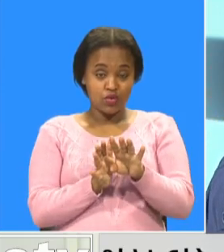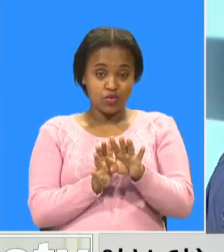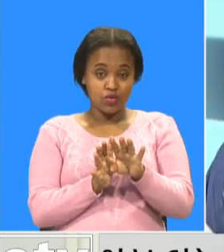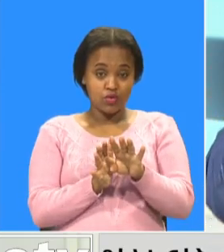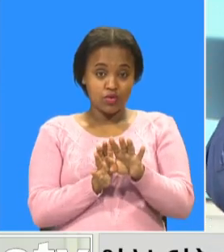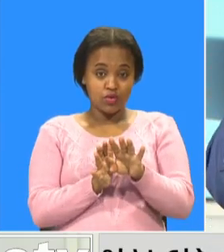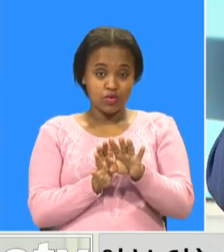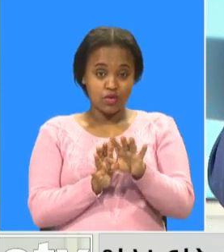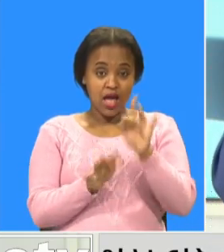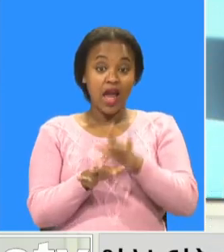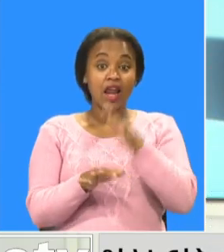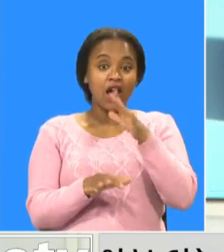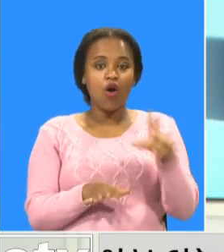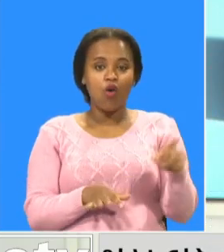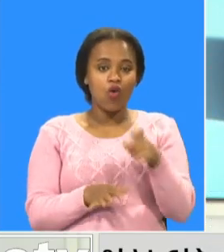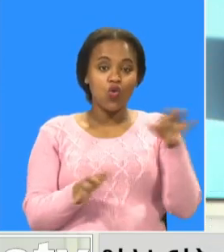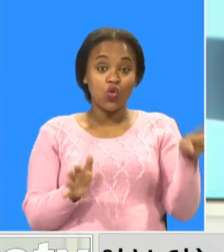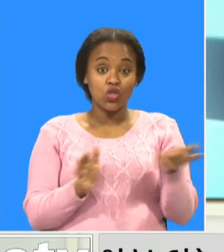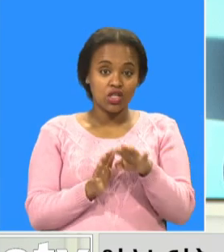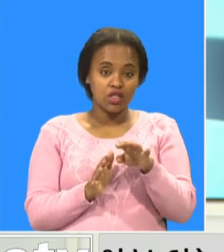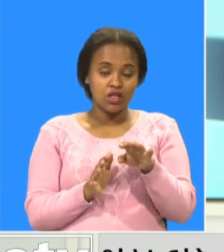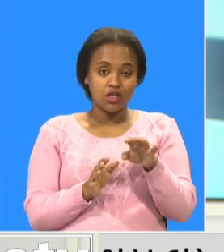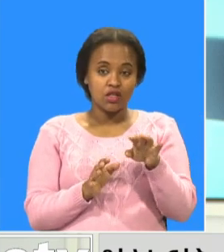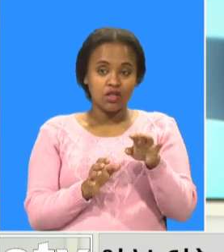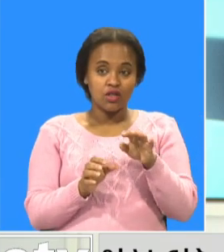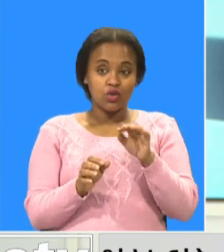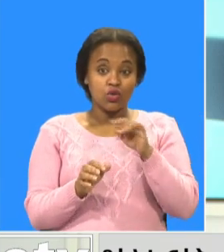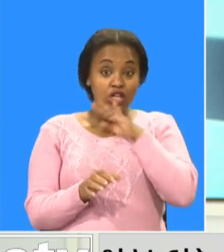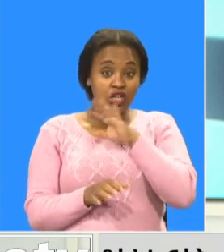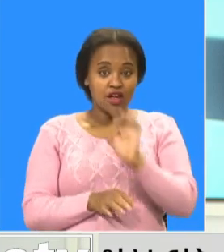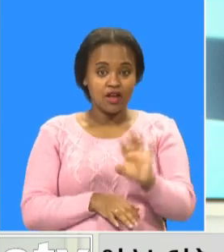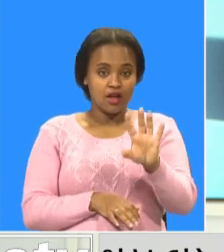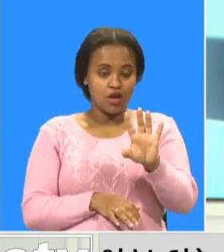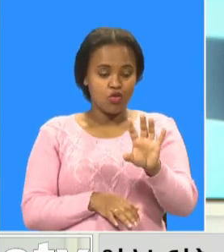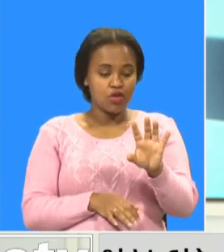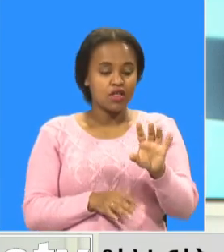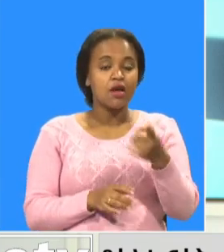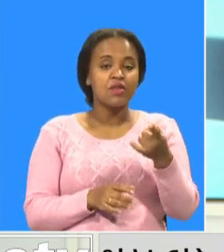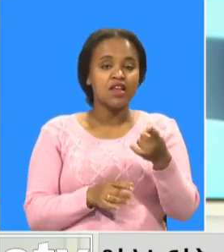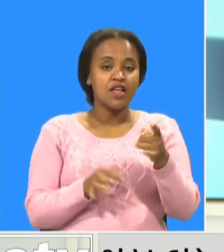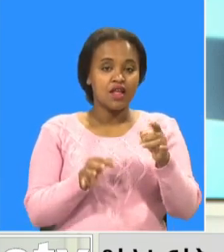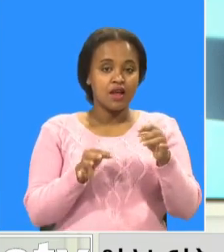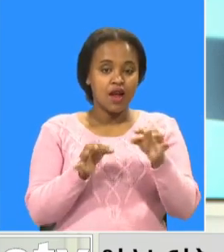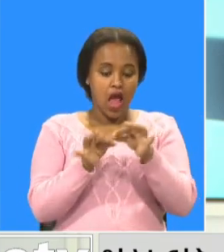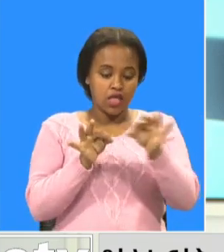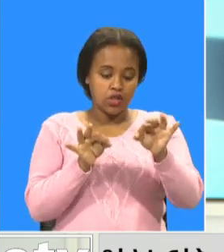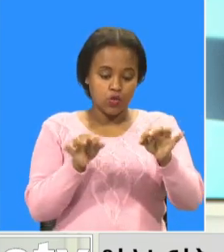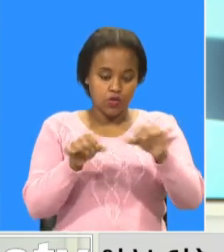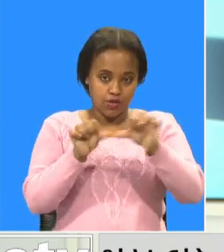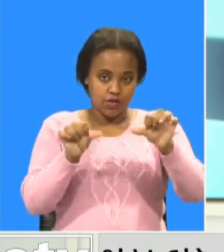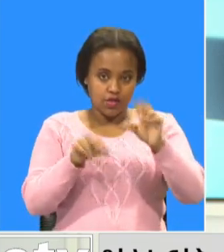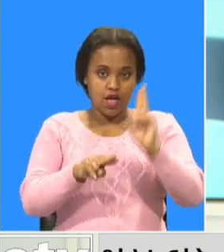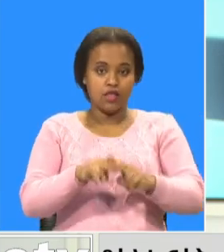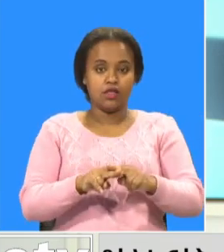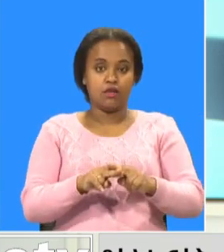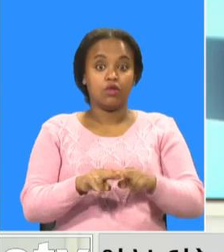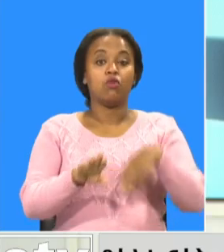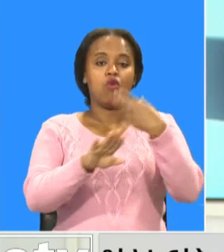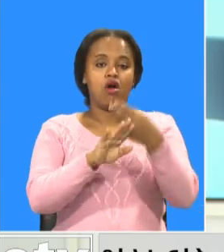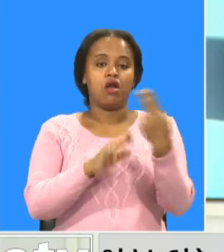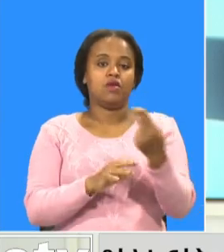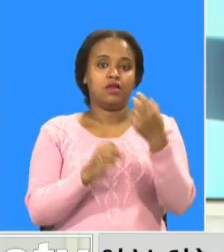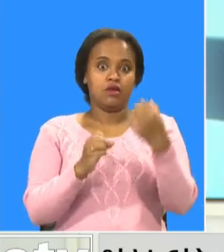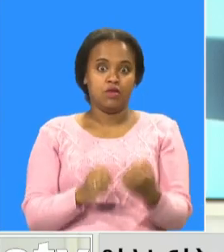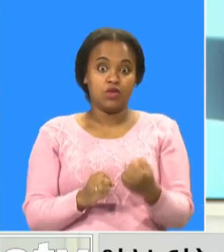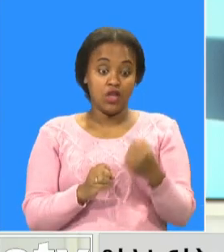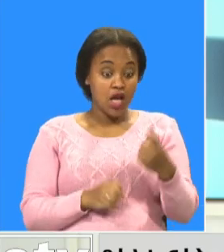ችግር ከሌለበት ፕላስቲክ ባግ ውስጥ አስቀምጠን ከድነን ነው የምናስቀምጠው። በኋላ እንደገና ለመጠቀም እንዲመቸም